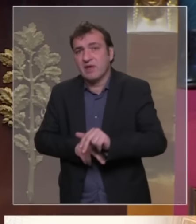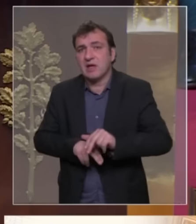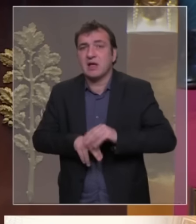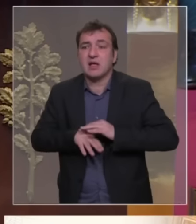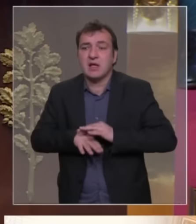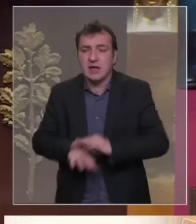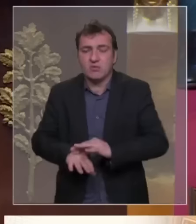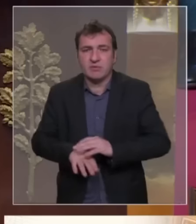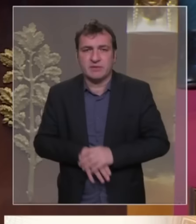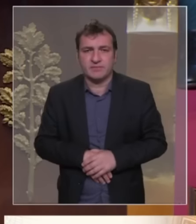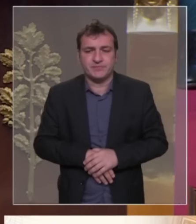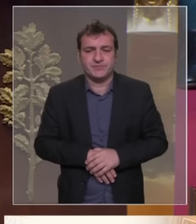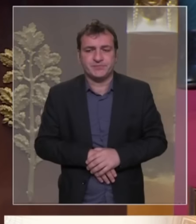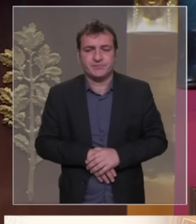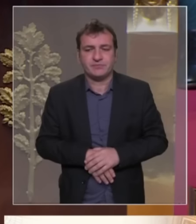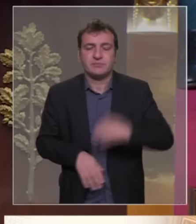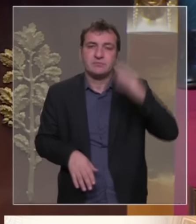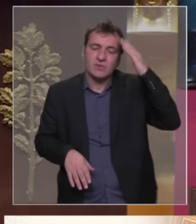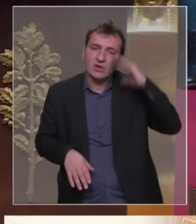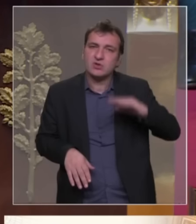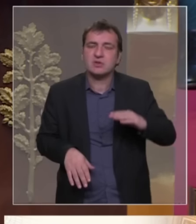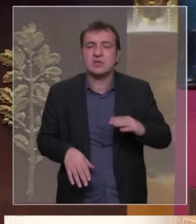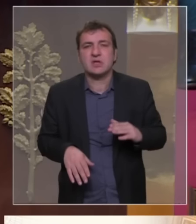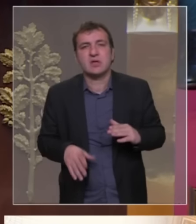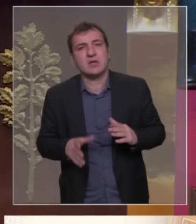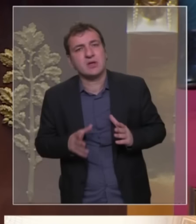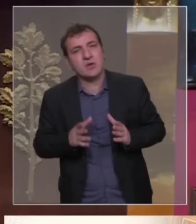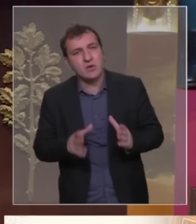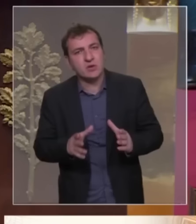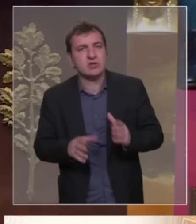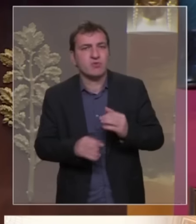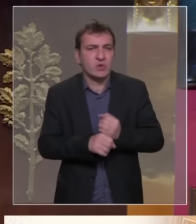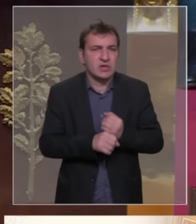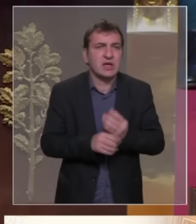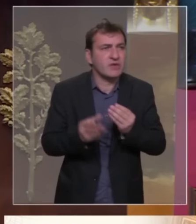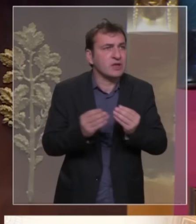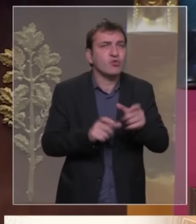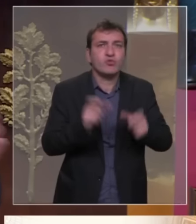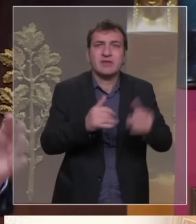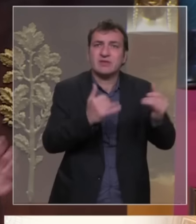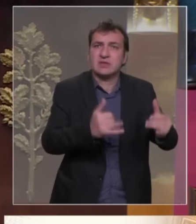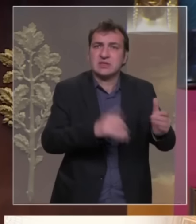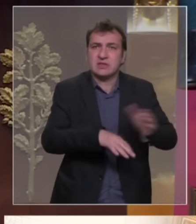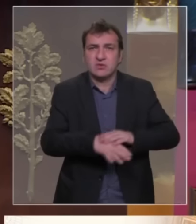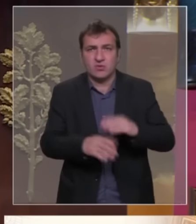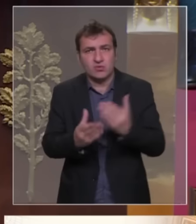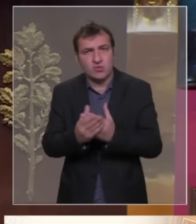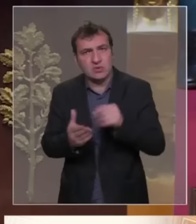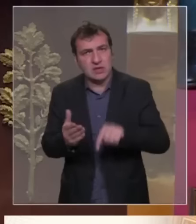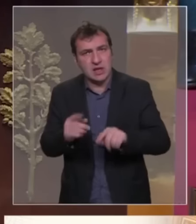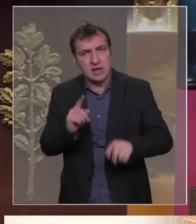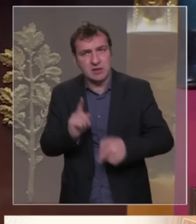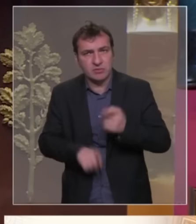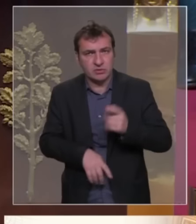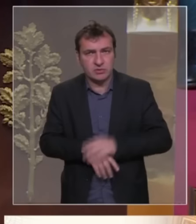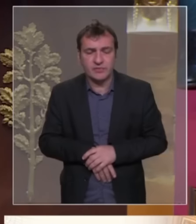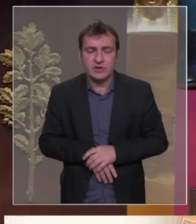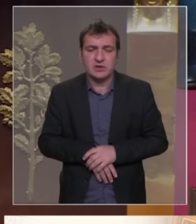Je sais l'engagement et le travail de beaucoup d'entre vous sur ce dossier grave, où d'ailleurs les opinions